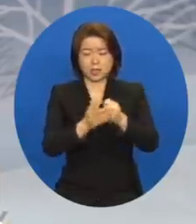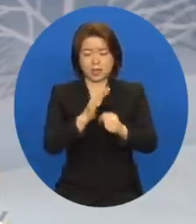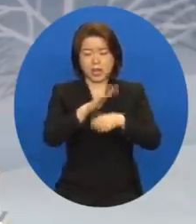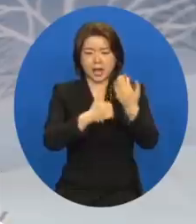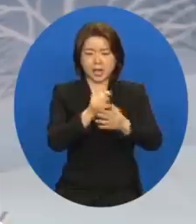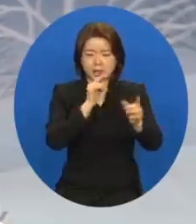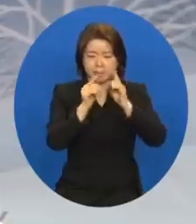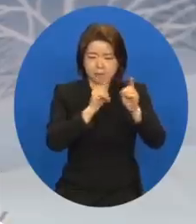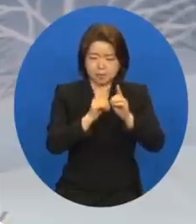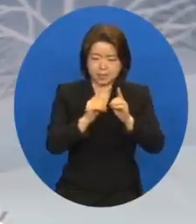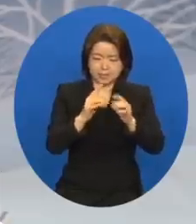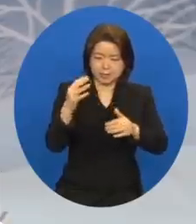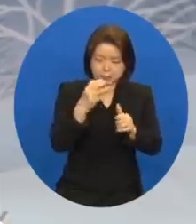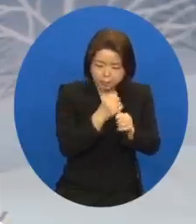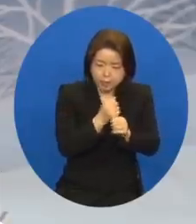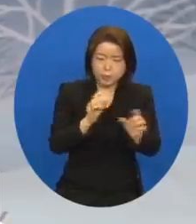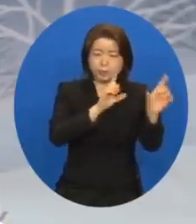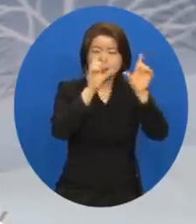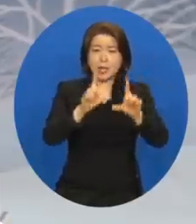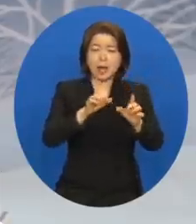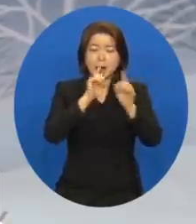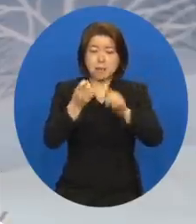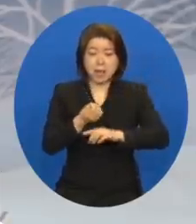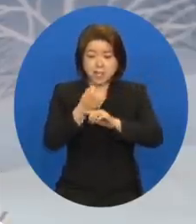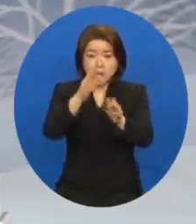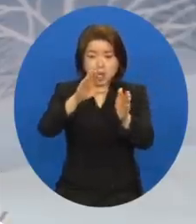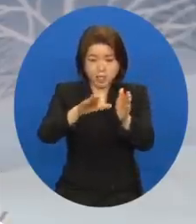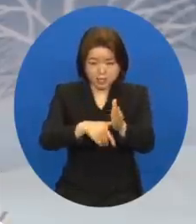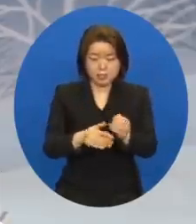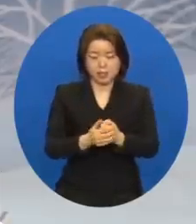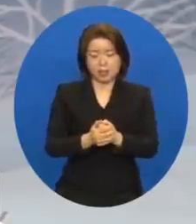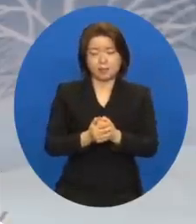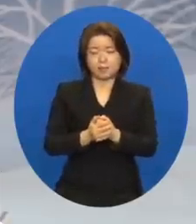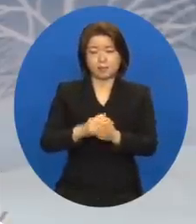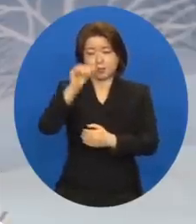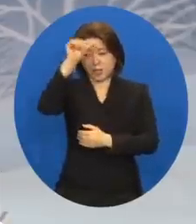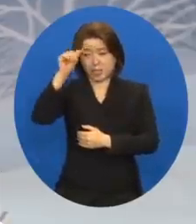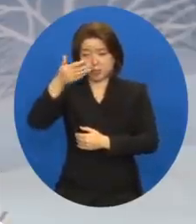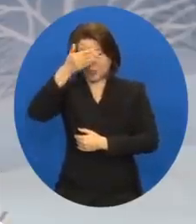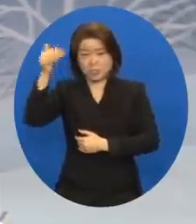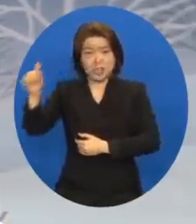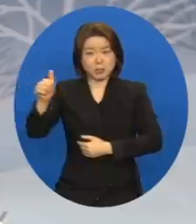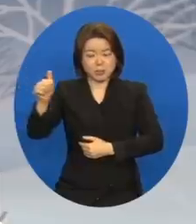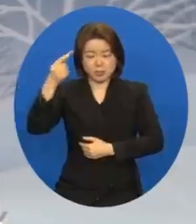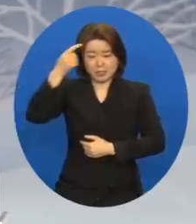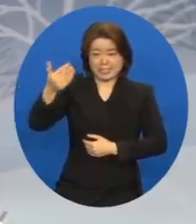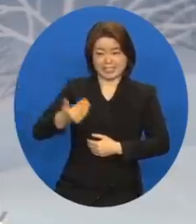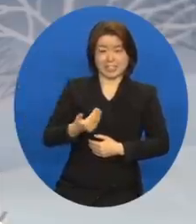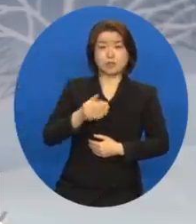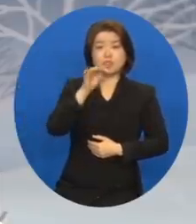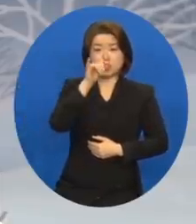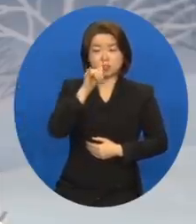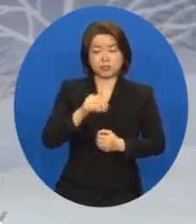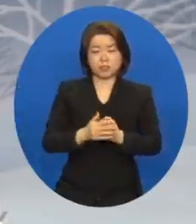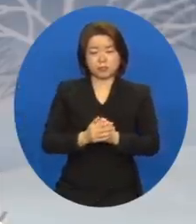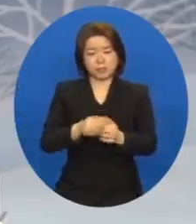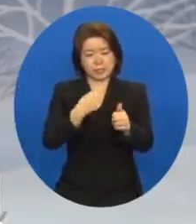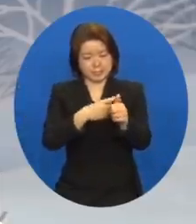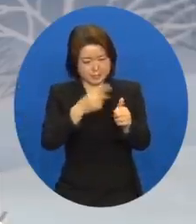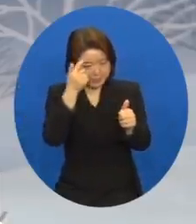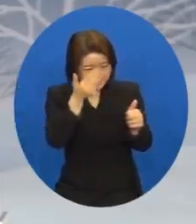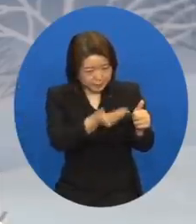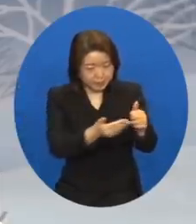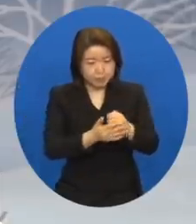살아야 한다 하고 말씀을 전했을 때 어느 인도 청년이 그런 질문을 했답니다. 선생님,